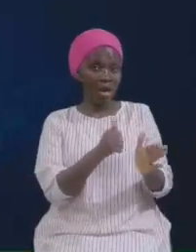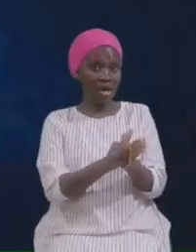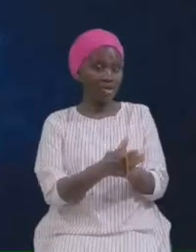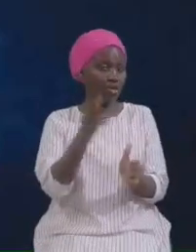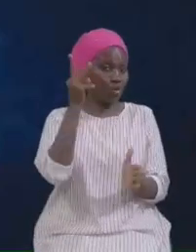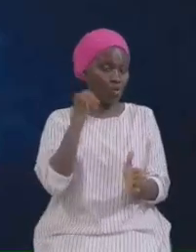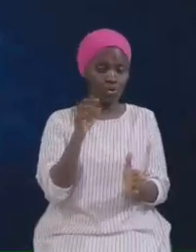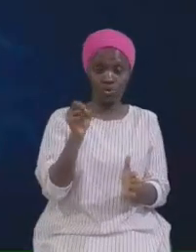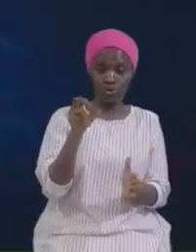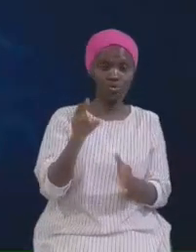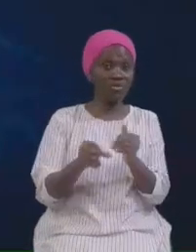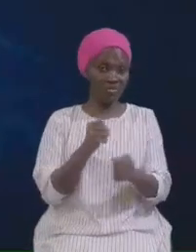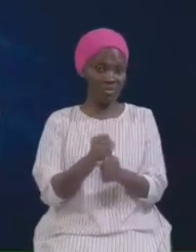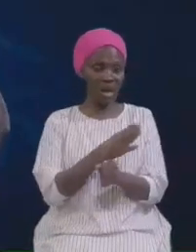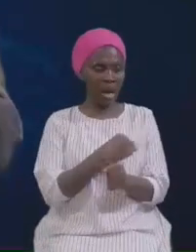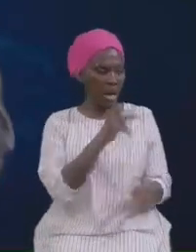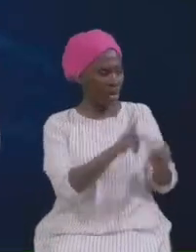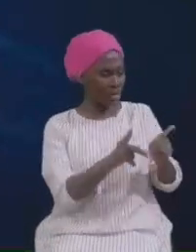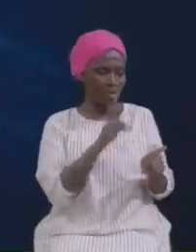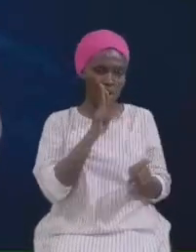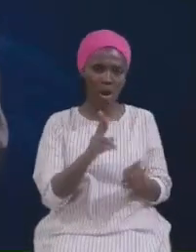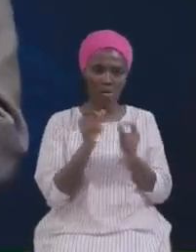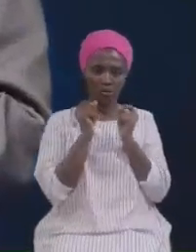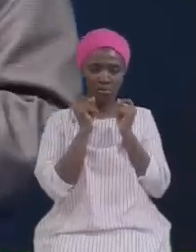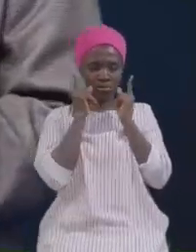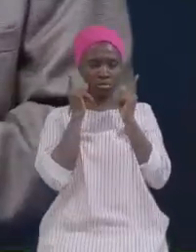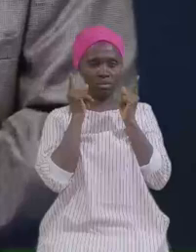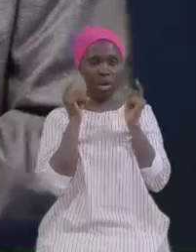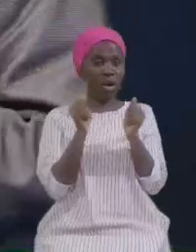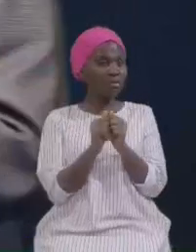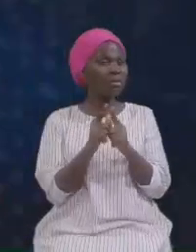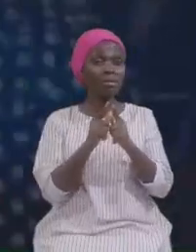il fut dans un grand étonnement.